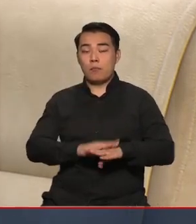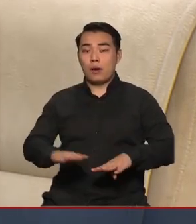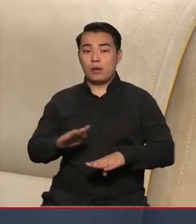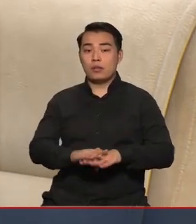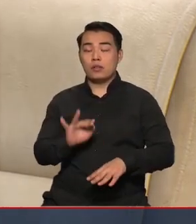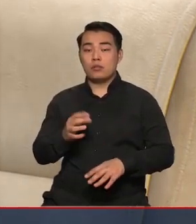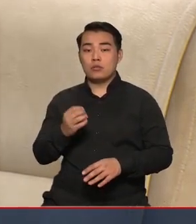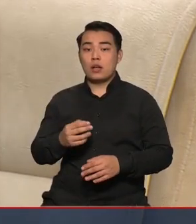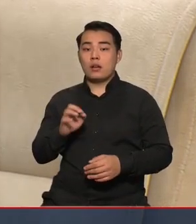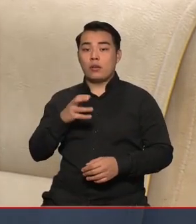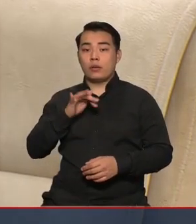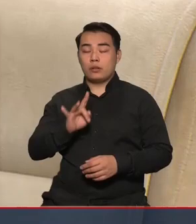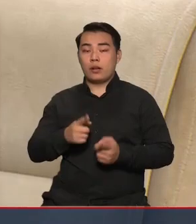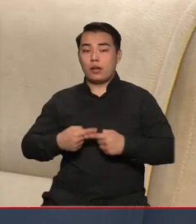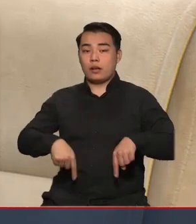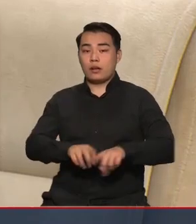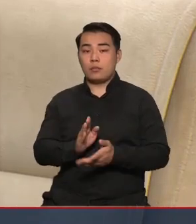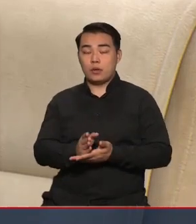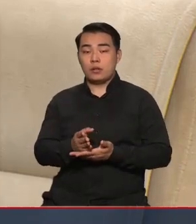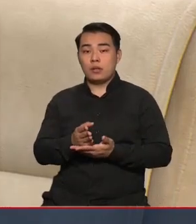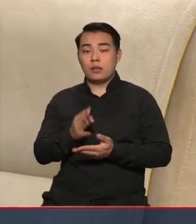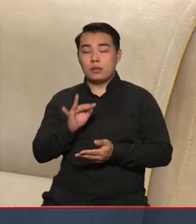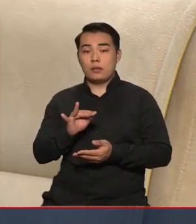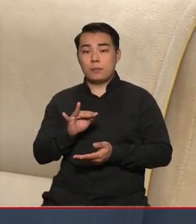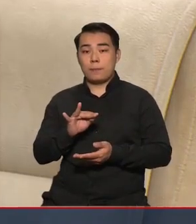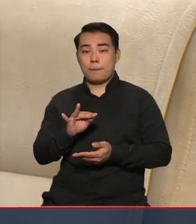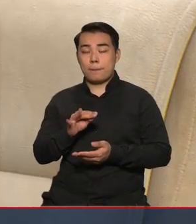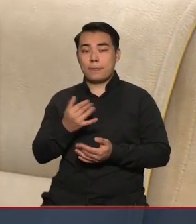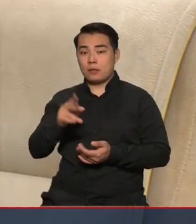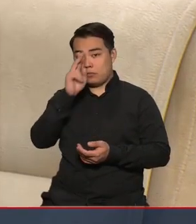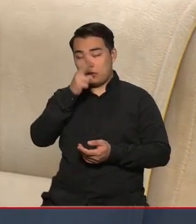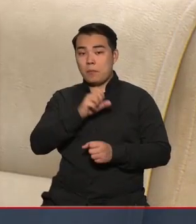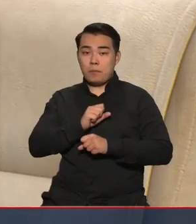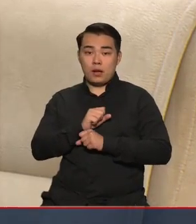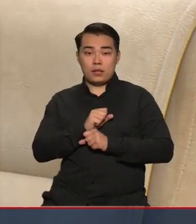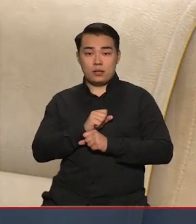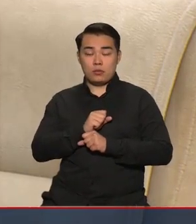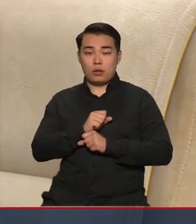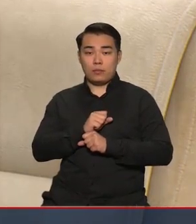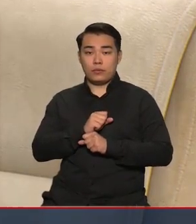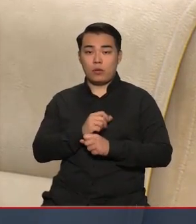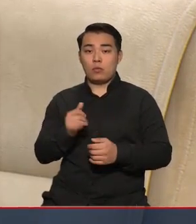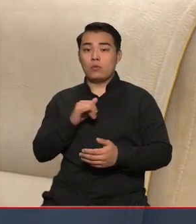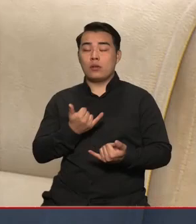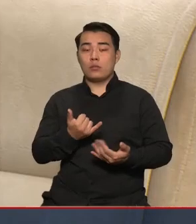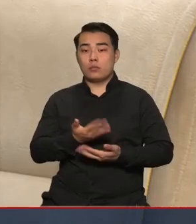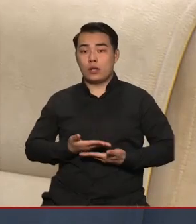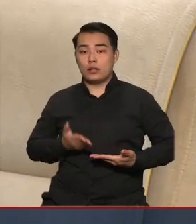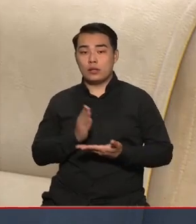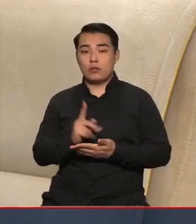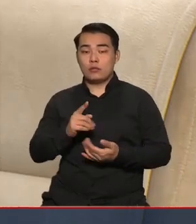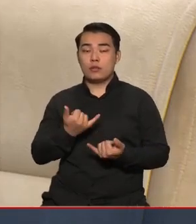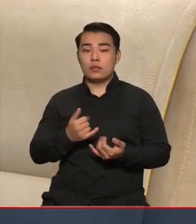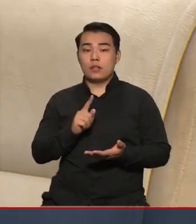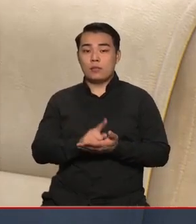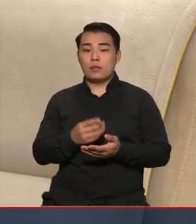но также и у коллекторских агентств. Поэтому помимо 2-летнего моратория, у нас есть требование, что банки